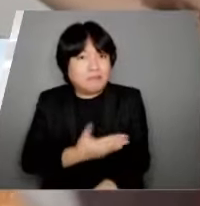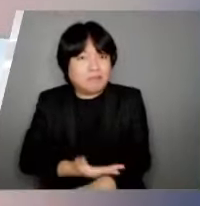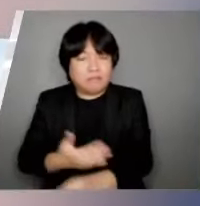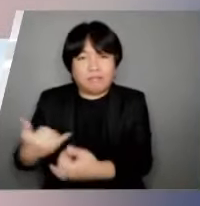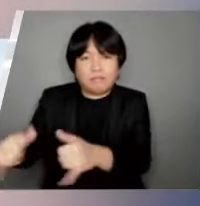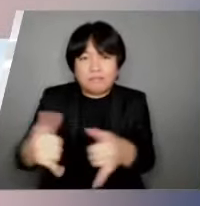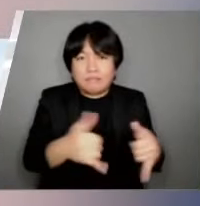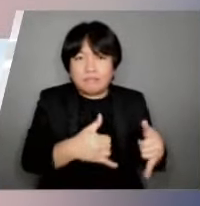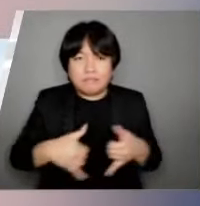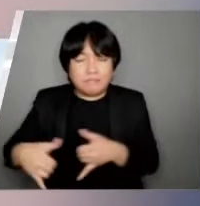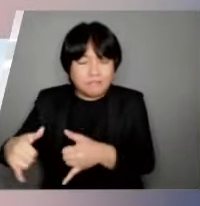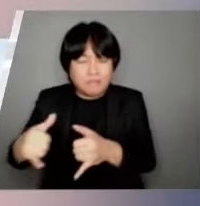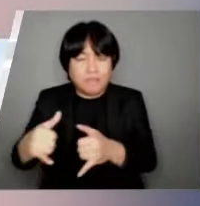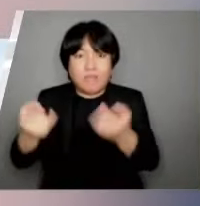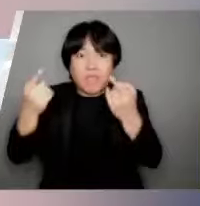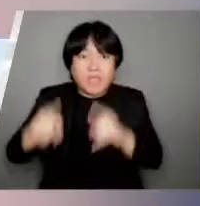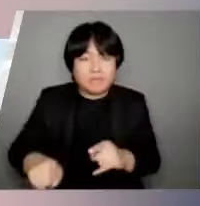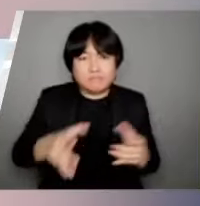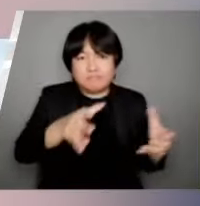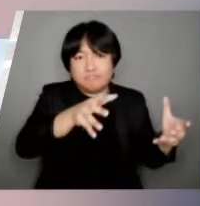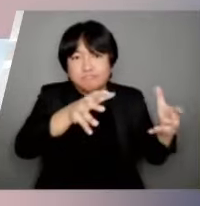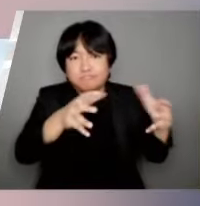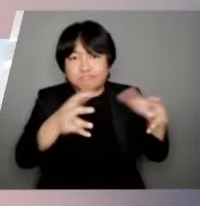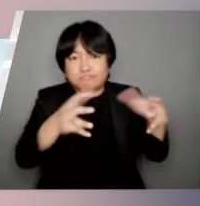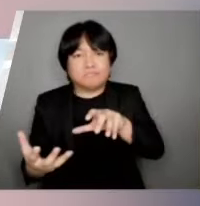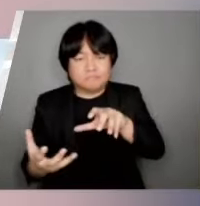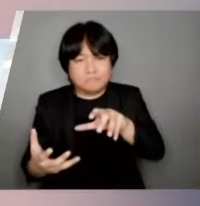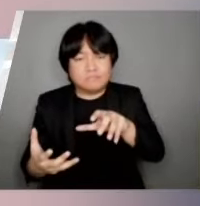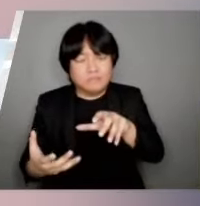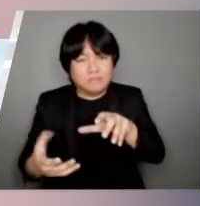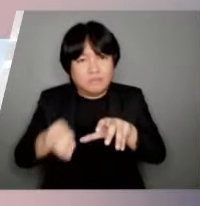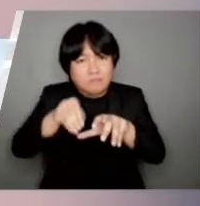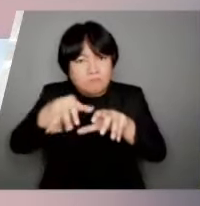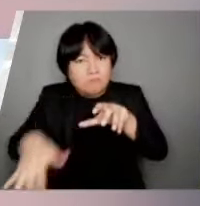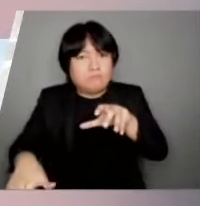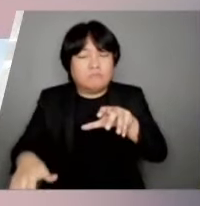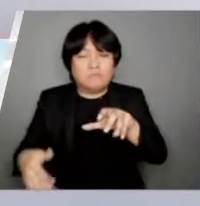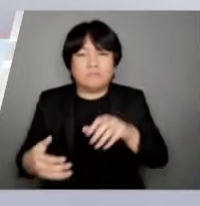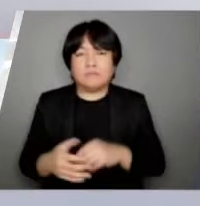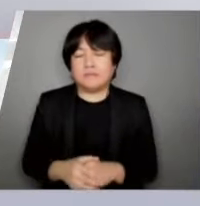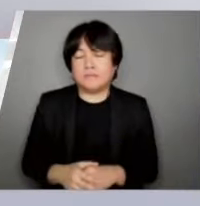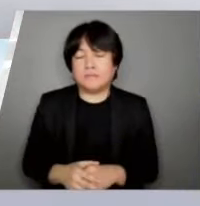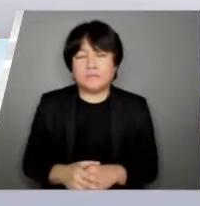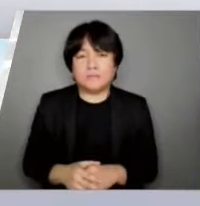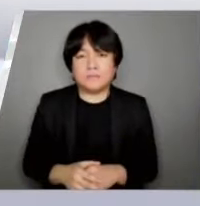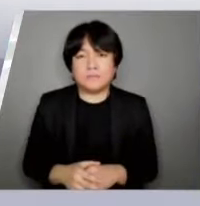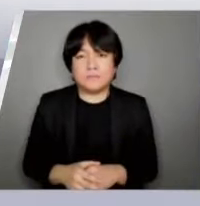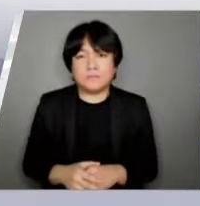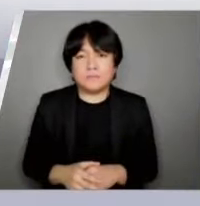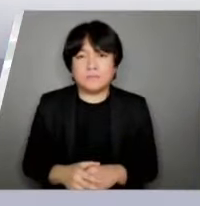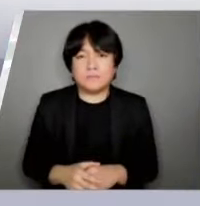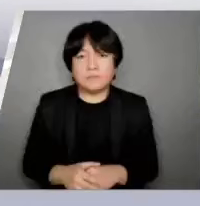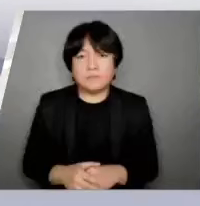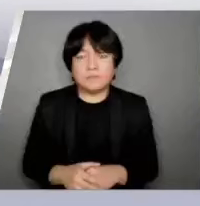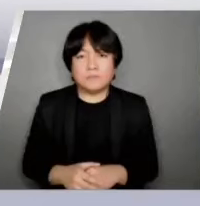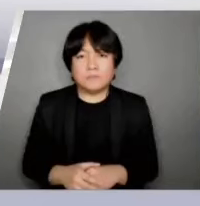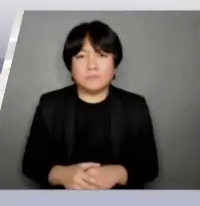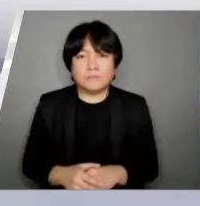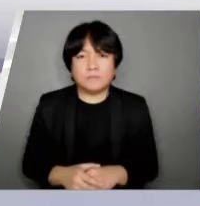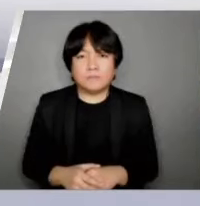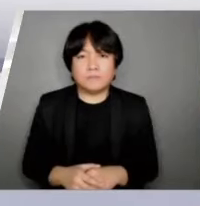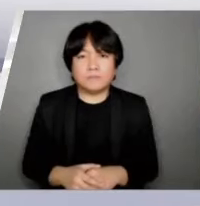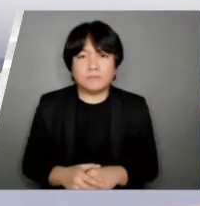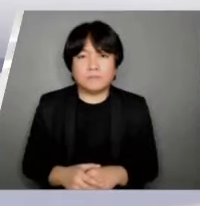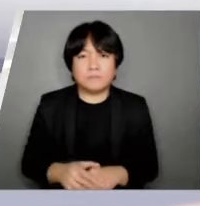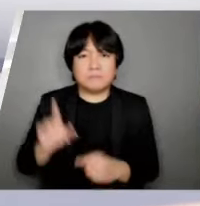lang ito na bumagsak at mapasok ito sa kaldero na nasa sahig noong mga oras na yon. Nabatsagan ko na lang, nakibot ako nga nagkampal sa